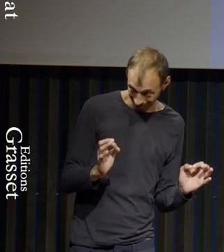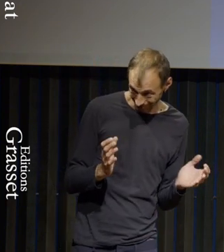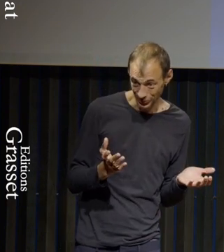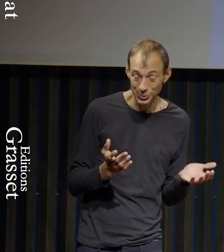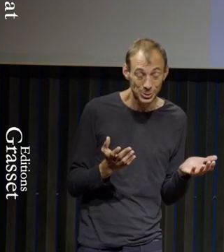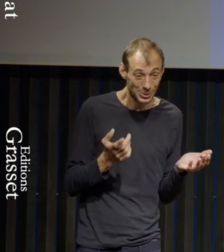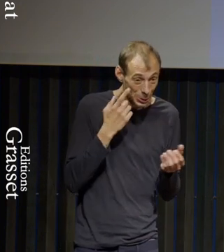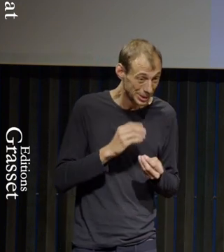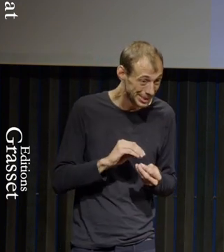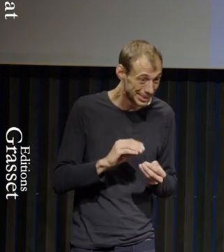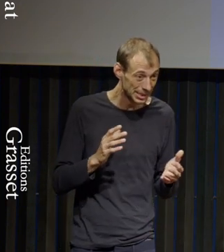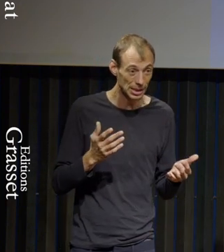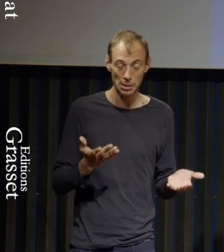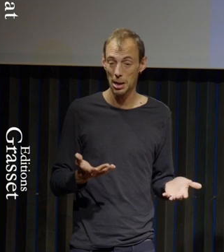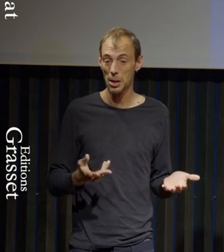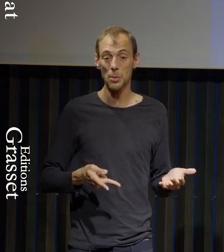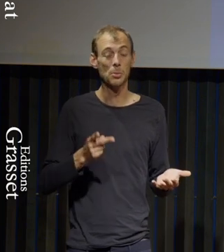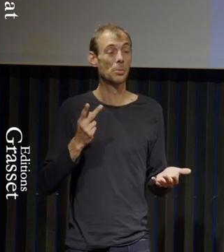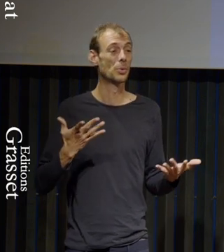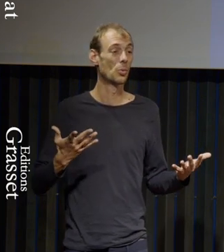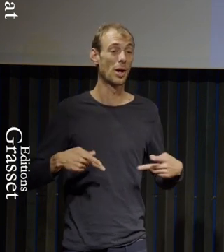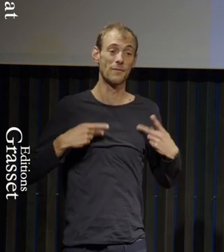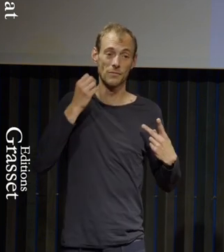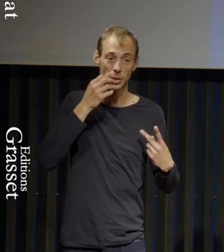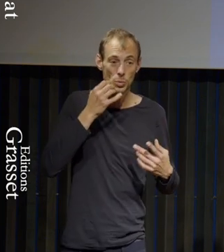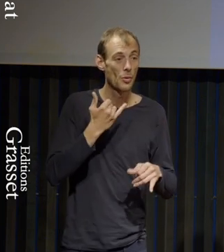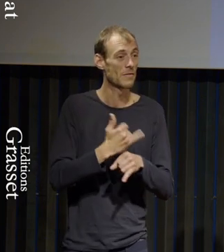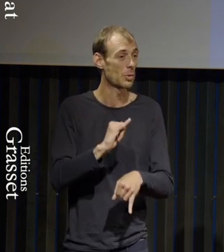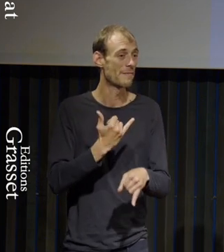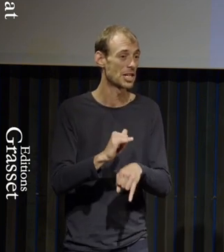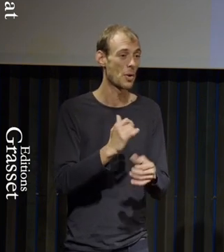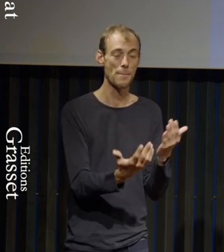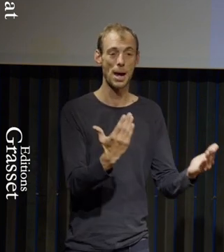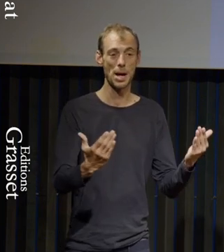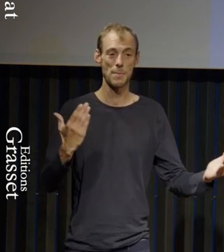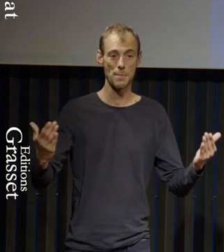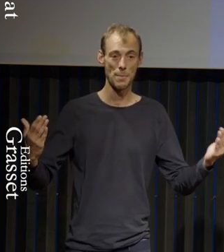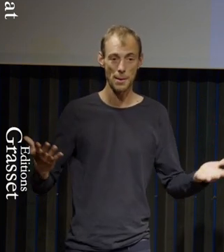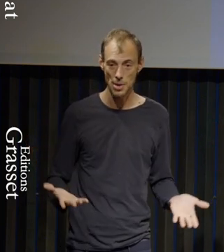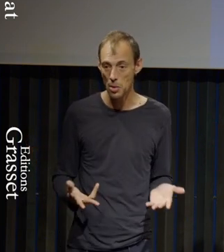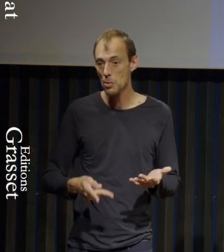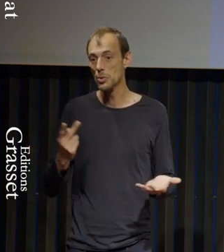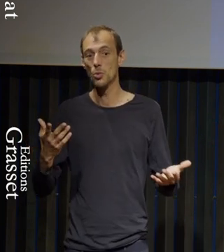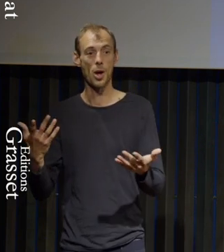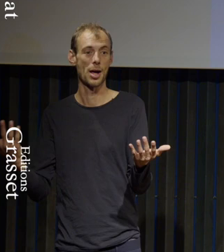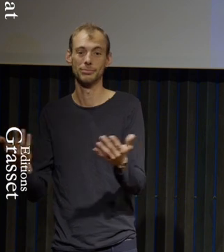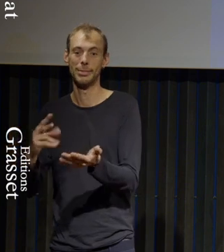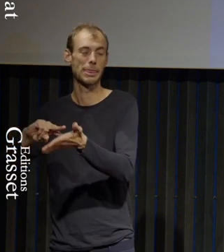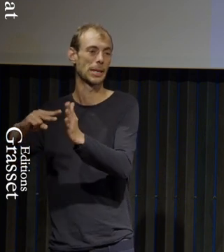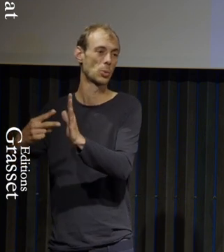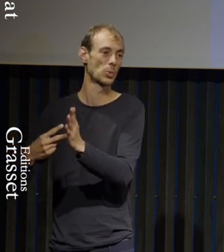notre univers est de plus en plus virtuel et aussi de plus en plus complexe et que nous nous hybridons avec cette